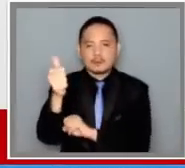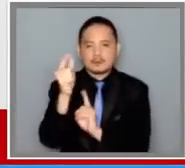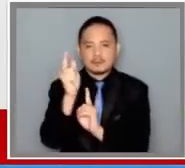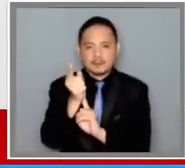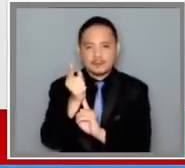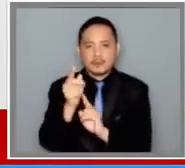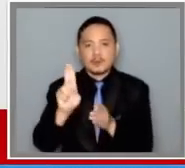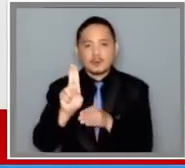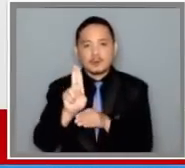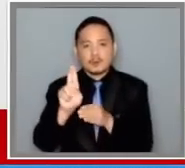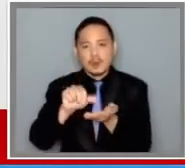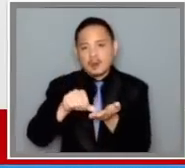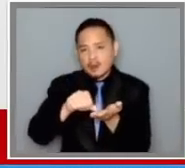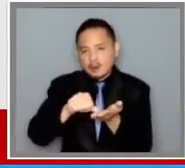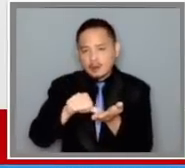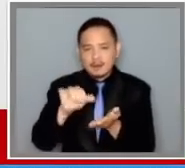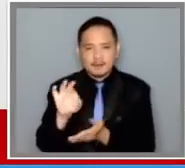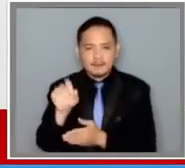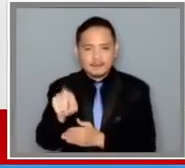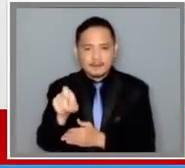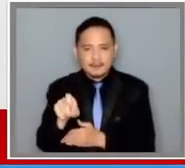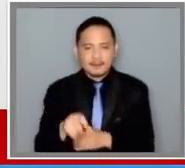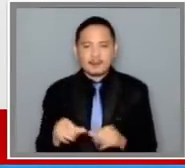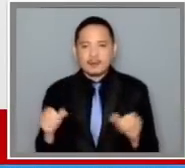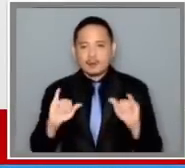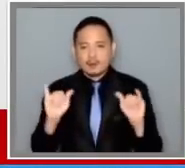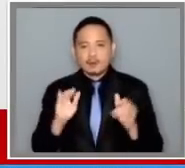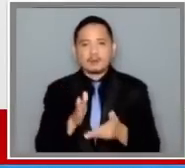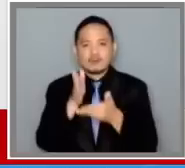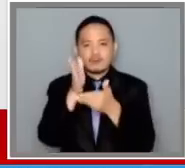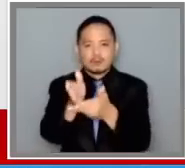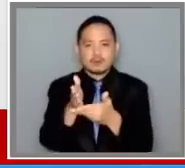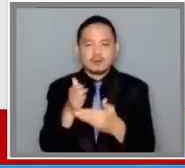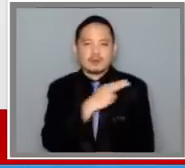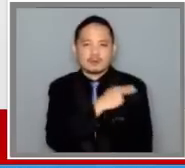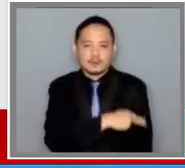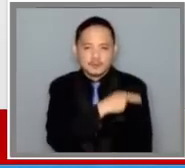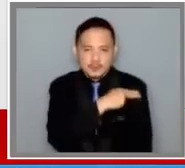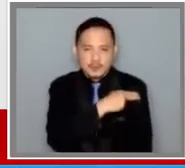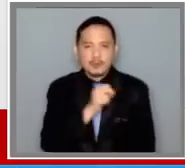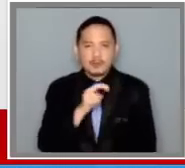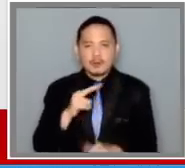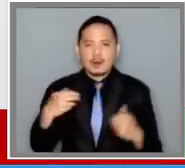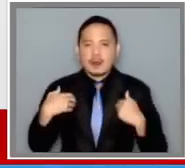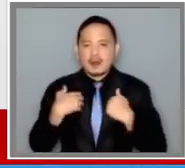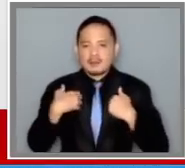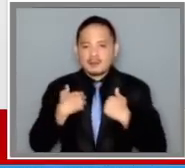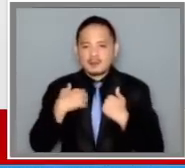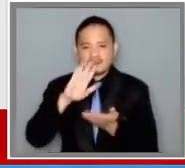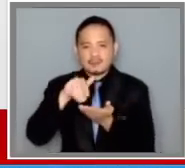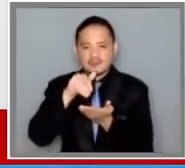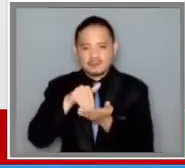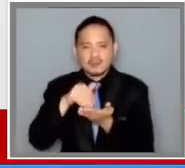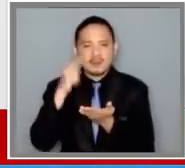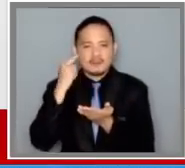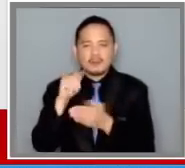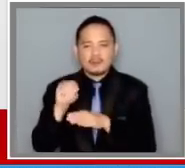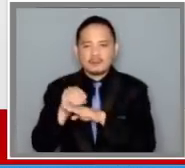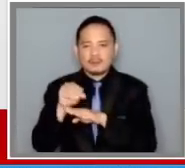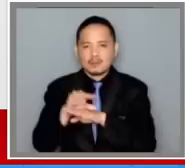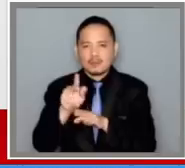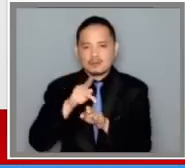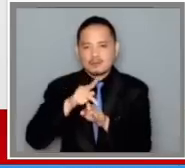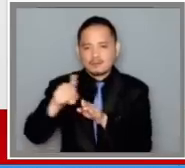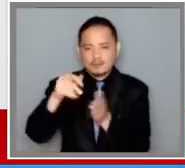kinakailangan. At syempre, pumunta po sa pinakamalapit na ospital o Animal Bite Treatment Center at magpakonsulta sa espesyalista.